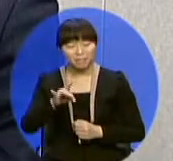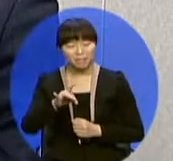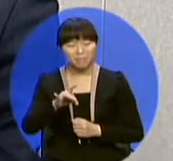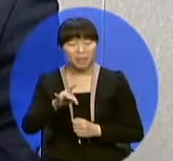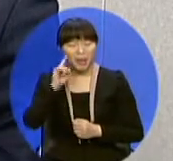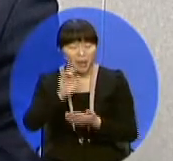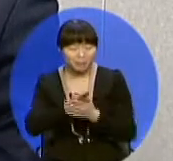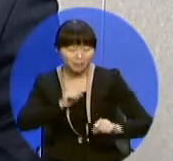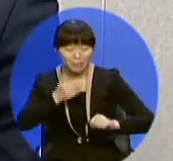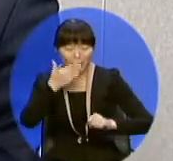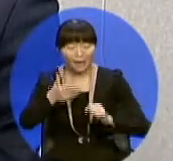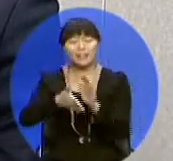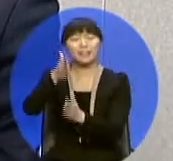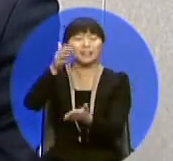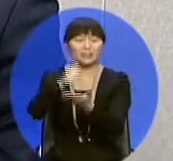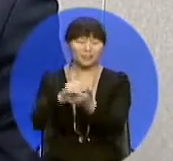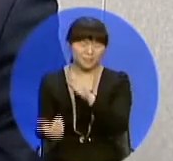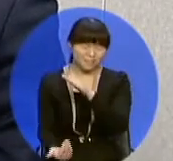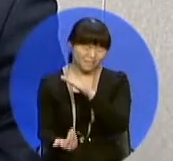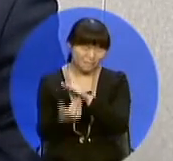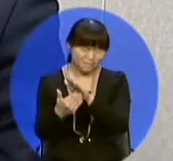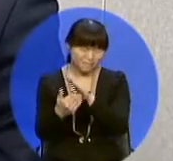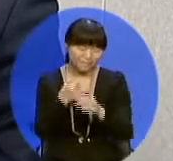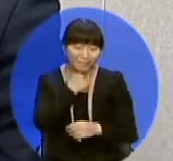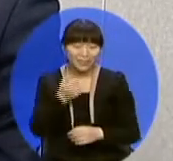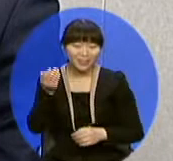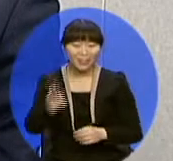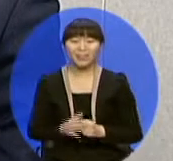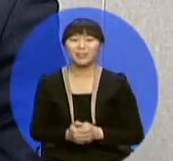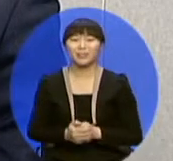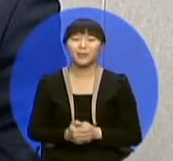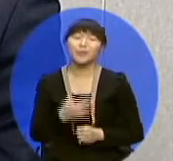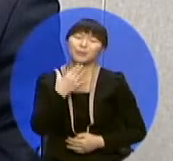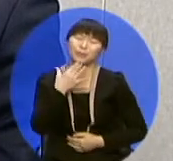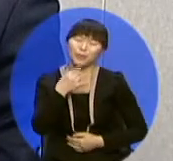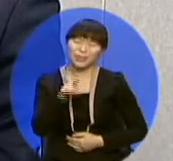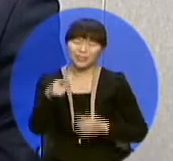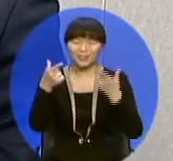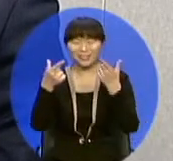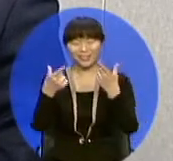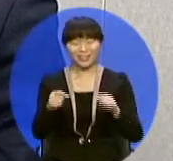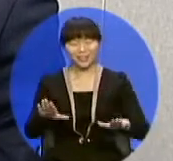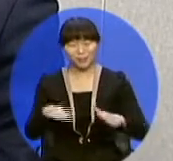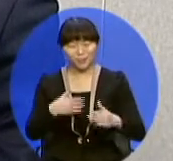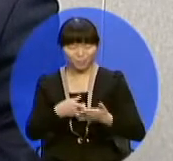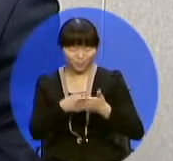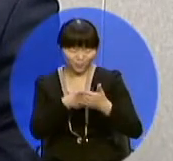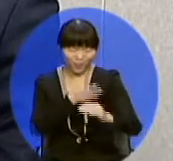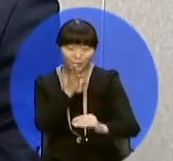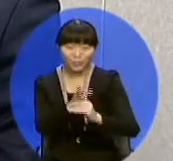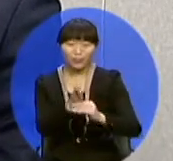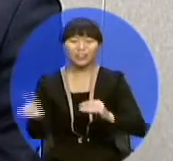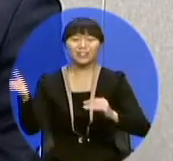있는 그런 시장이 되고자 했는데 물론 그런 시장을 지금도 추구는 하고 있습니다.